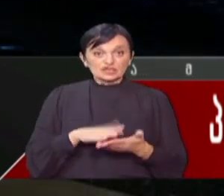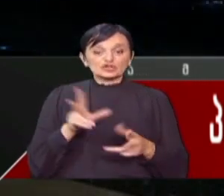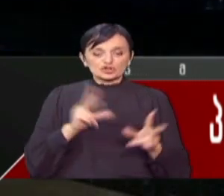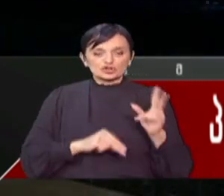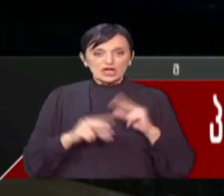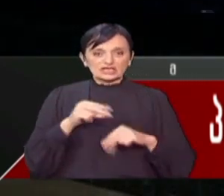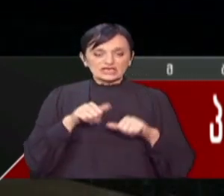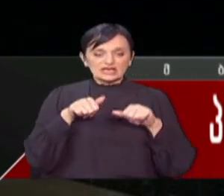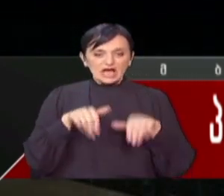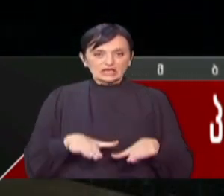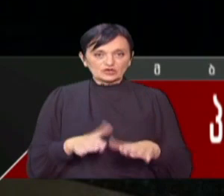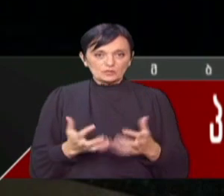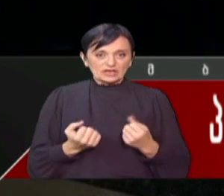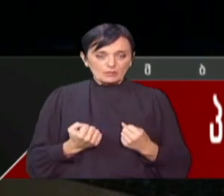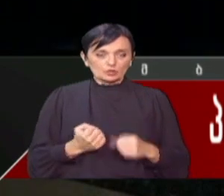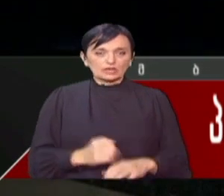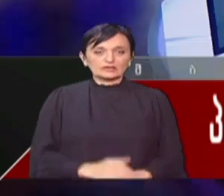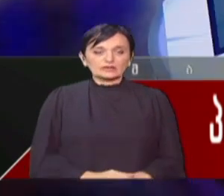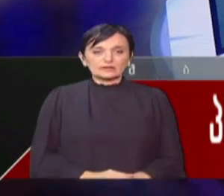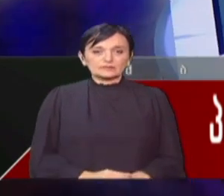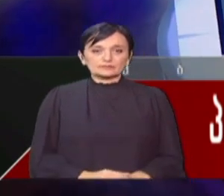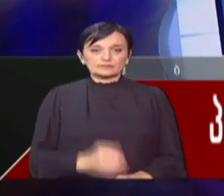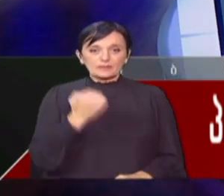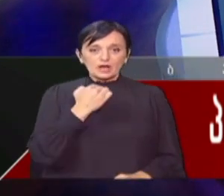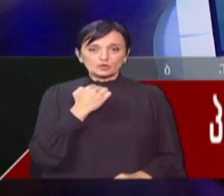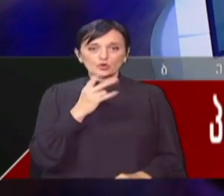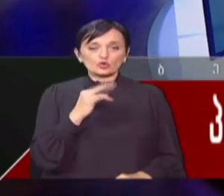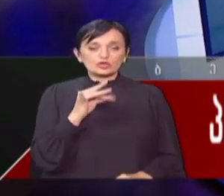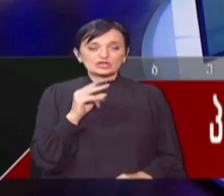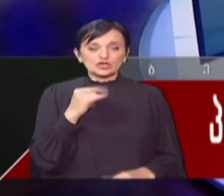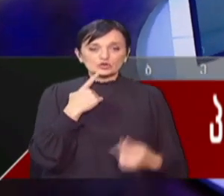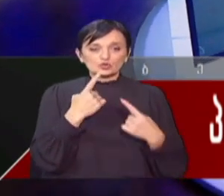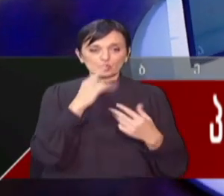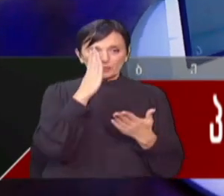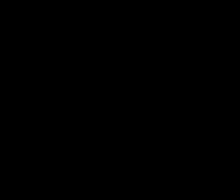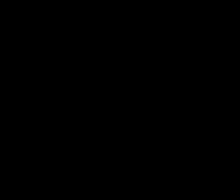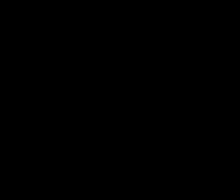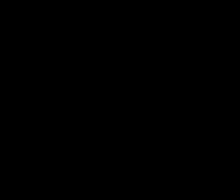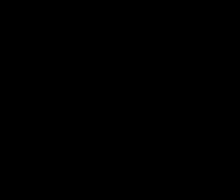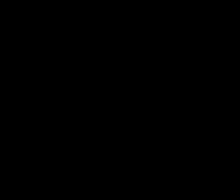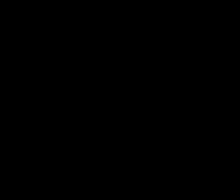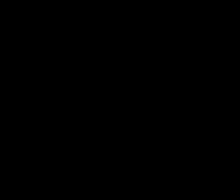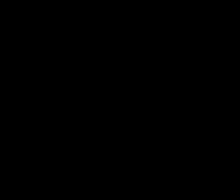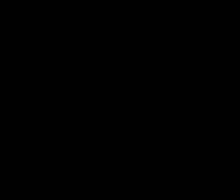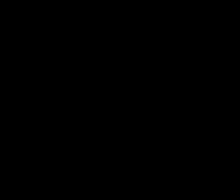ჩაითვლება გადაწყვეტილება მიღებულად. Მადლობა, ნოდარ ჩაჩუას საუბრობდა პირდაპირ ეთერში.